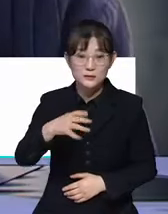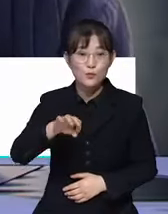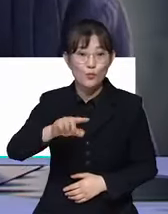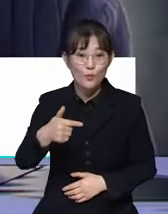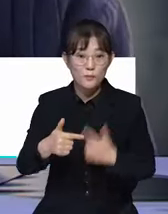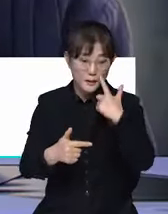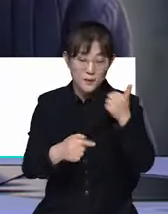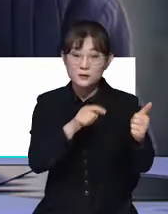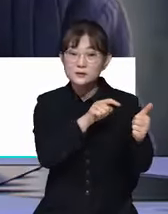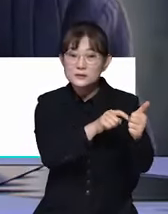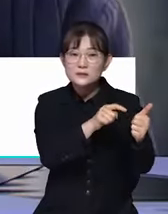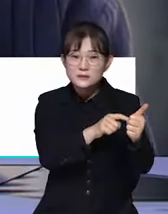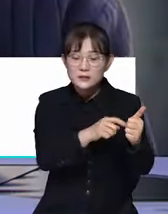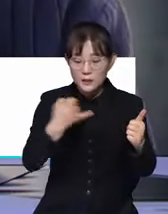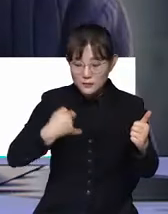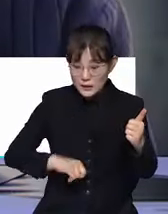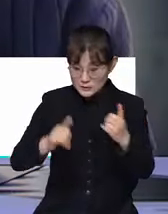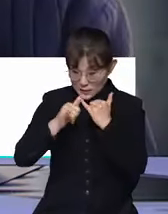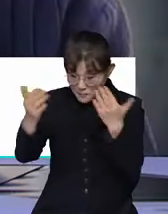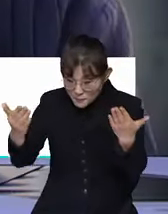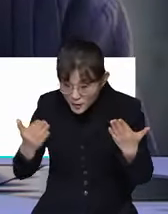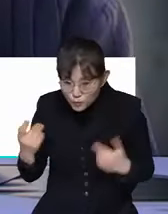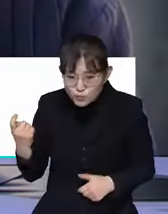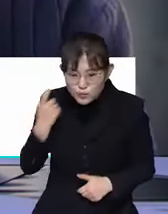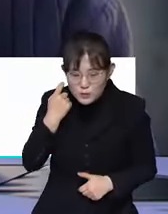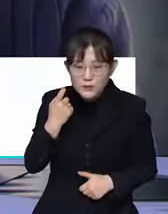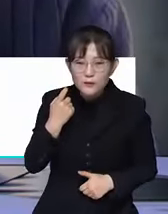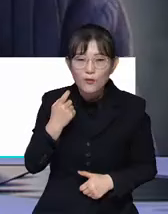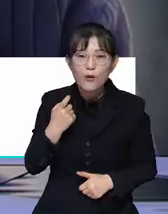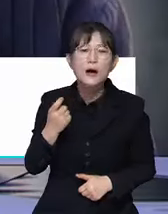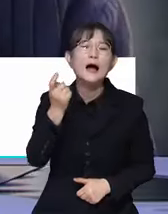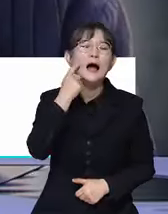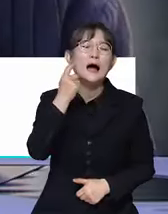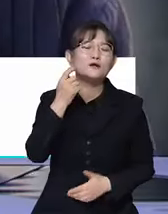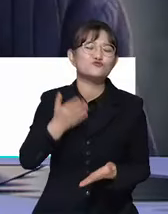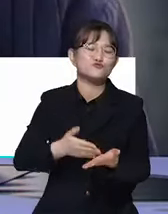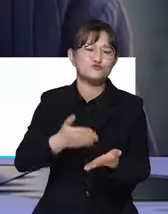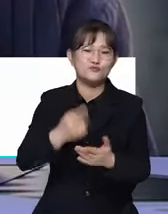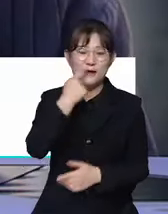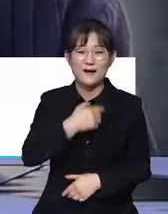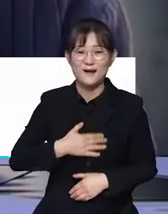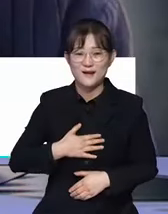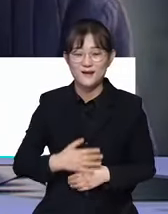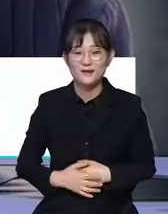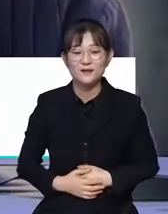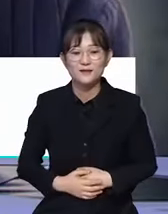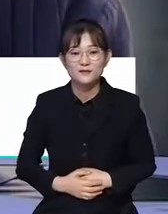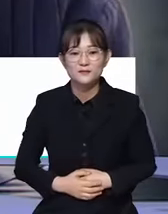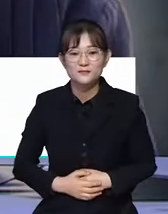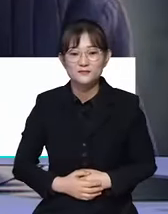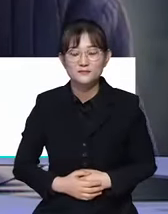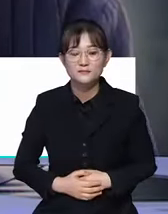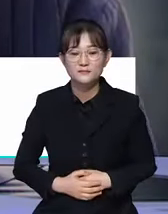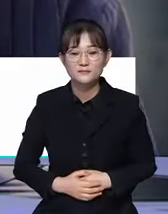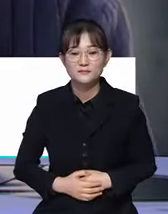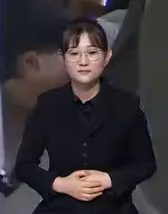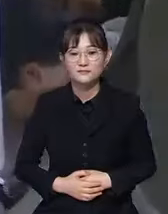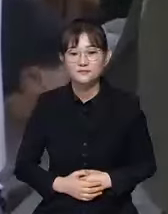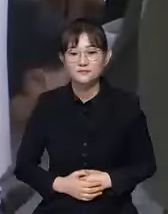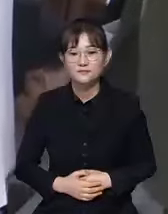노벨문학상 수상 소식이 처음에는 가짜 뉴스인 줄 알았다고 말했습니다 박호 기자의 보도입니다